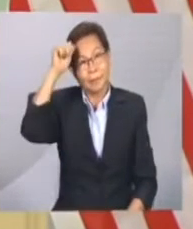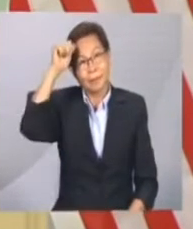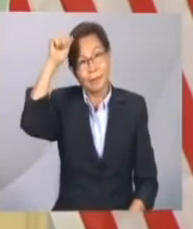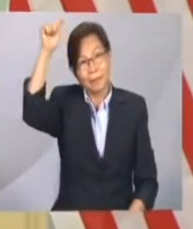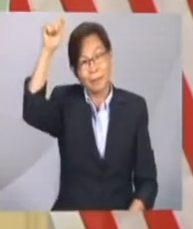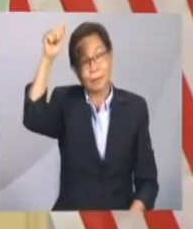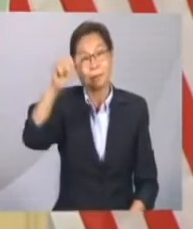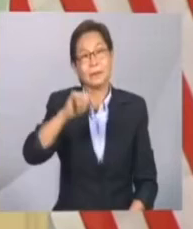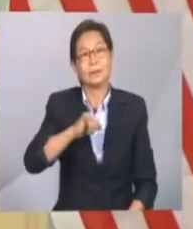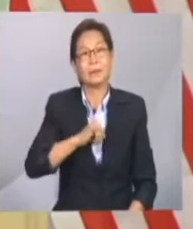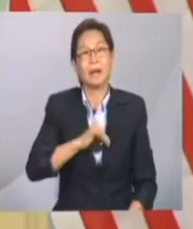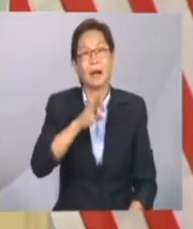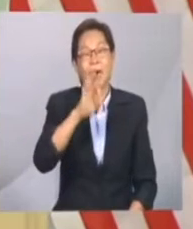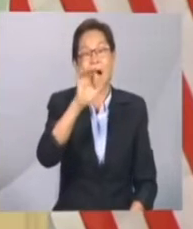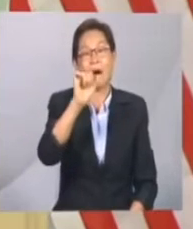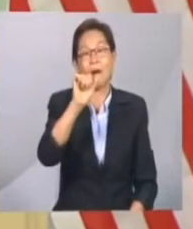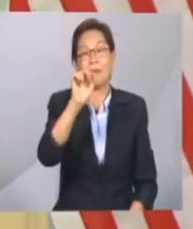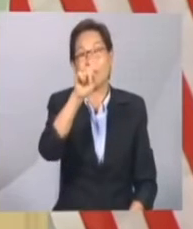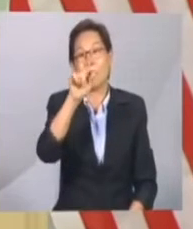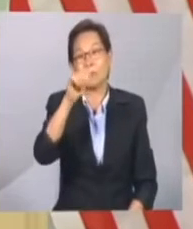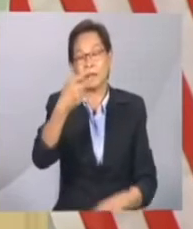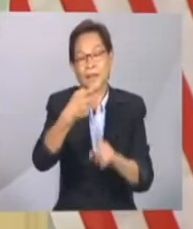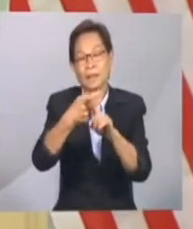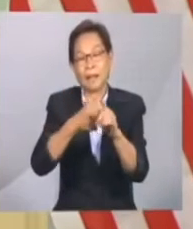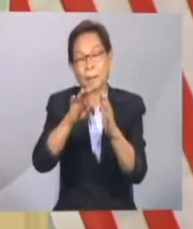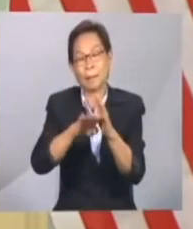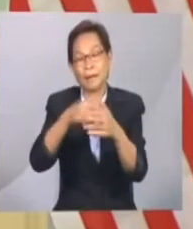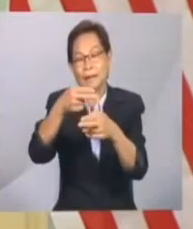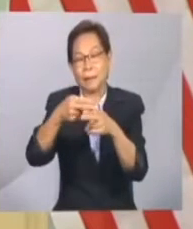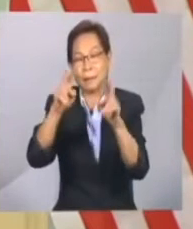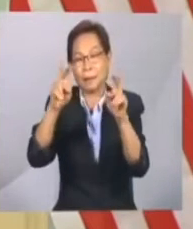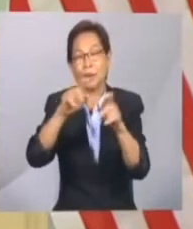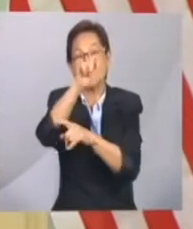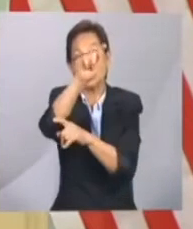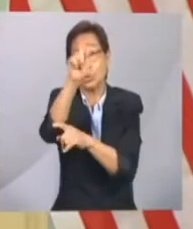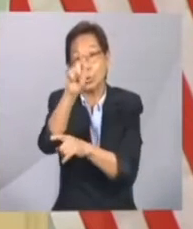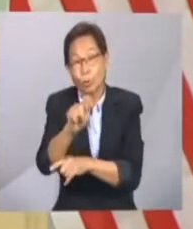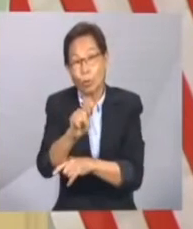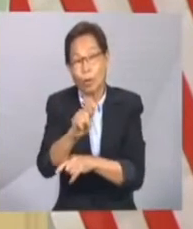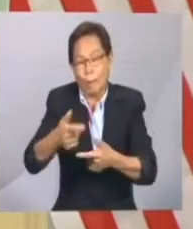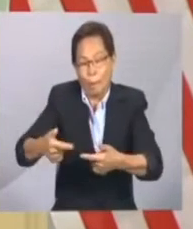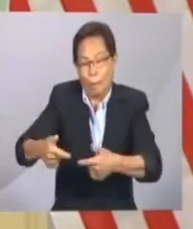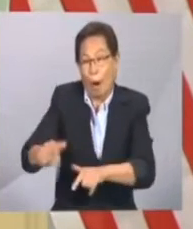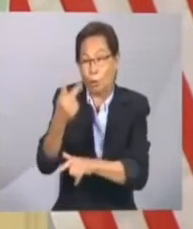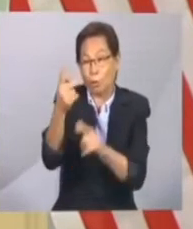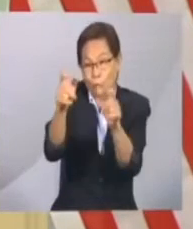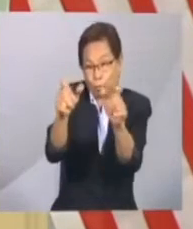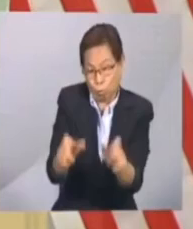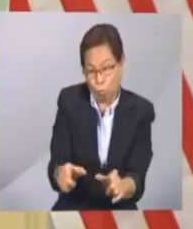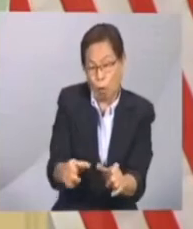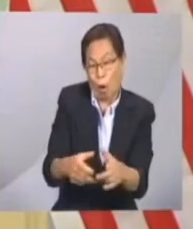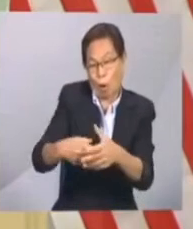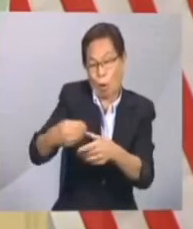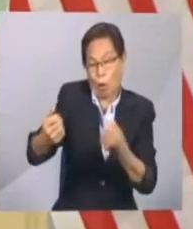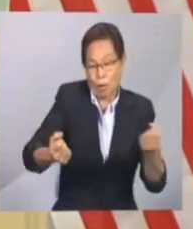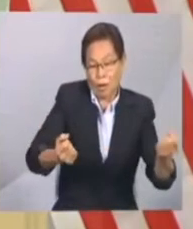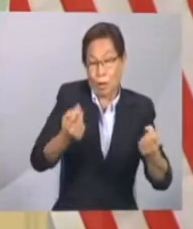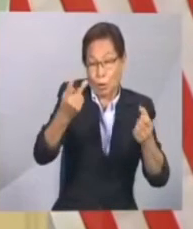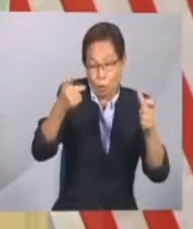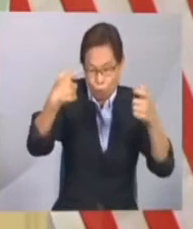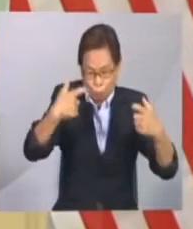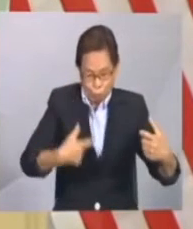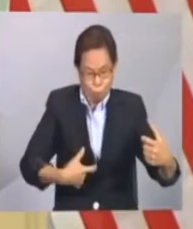Assalamualaikum Datuk, saya Fauzia dari Nama. Soalan saya, kebenaran dua individu untuk keluar mungkin menyebabkan